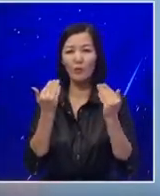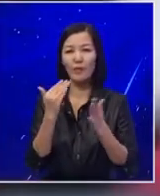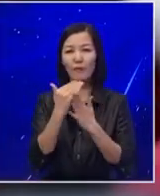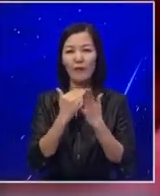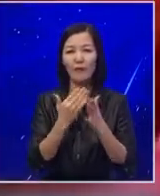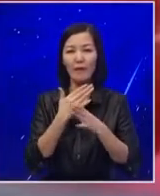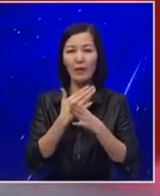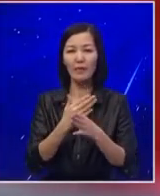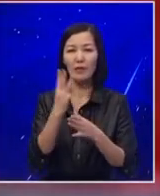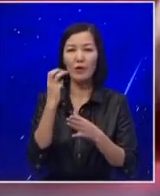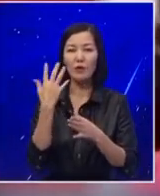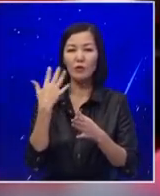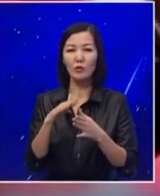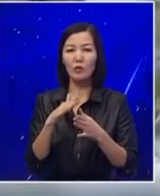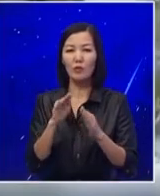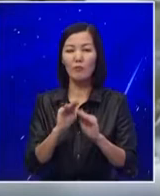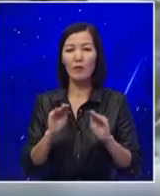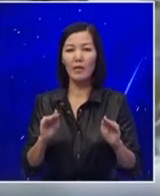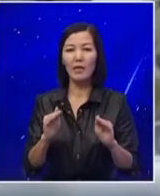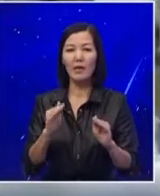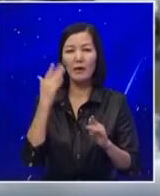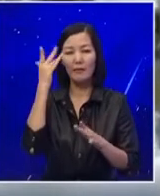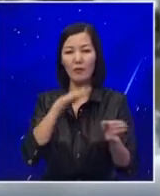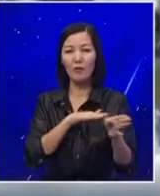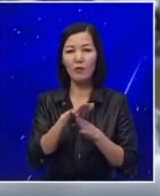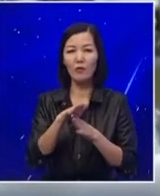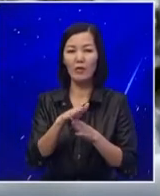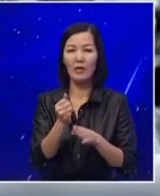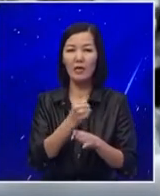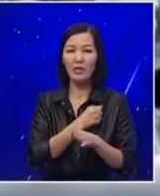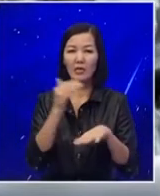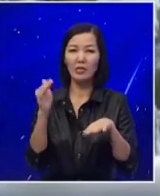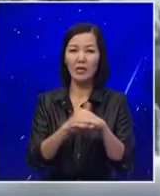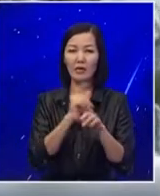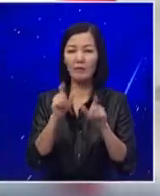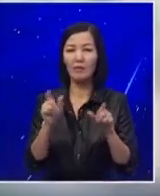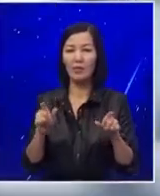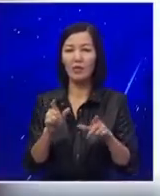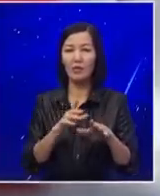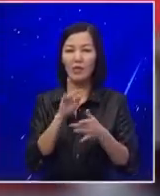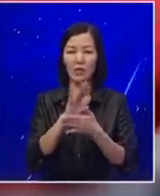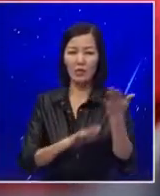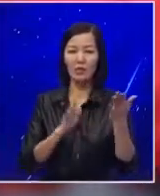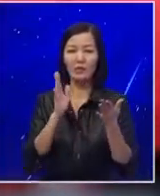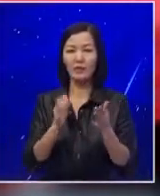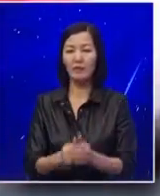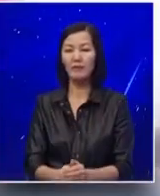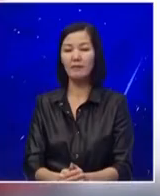бағдарлама аясында 350-ден астам баланың тілек орындалған. Жанашыр жандардың жағымды жобасы әлі де жалғасын